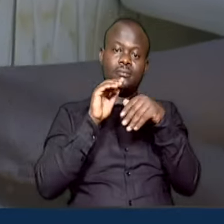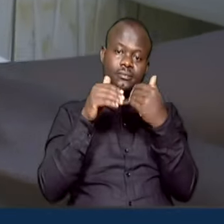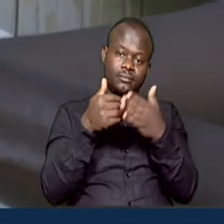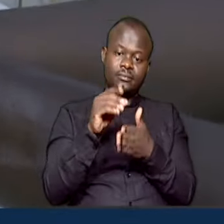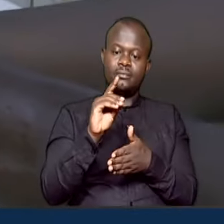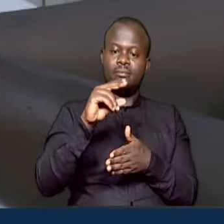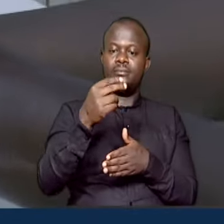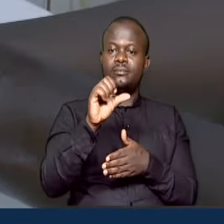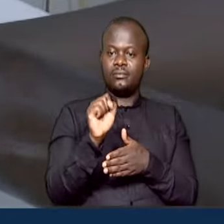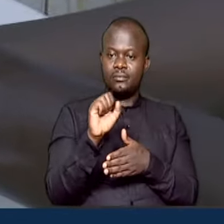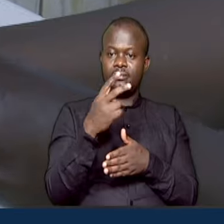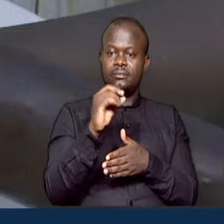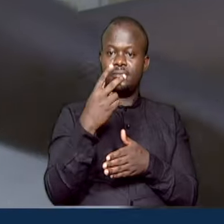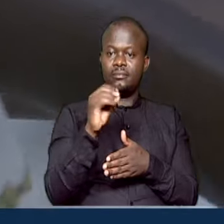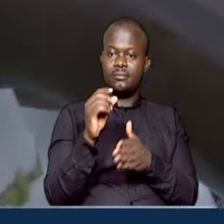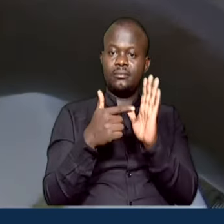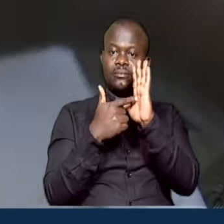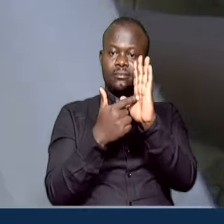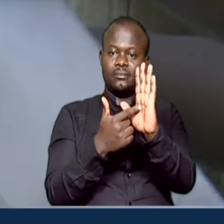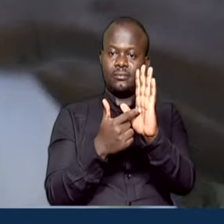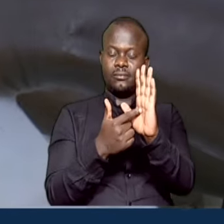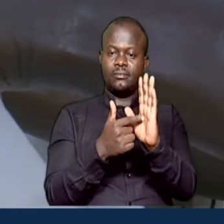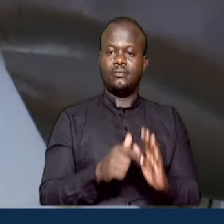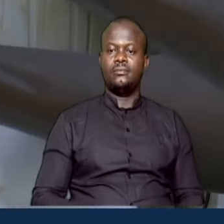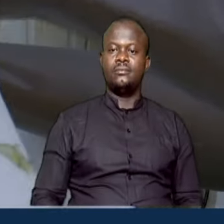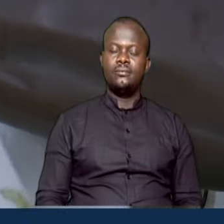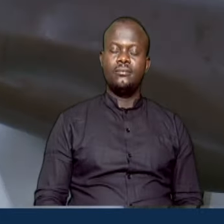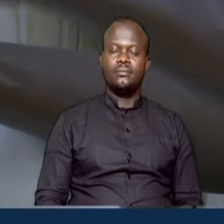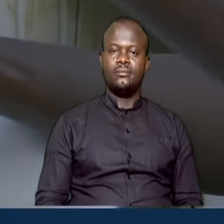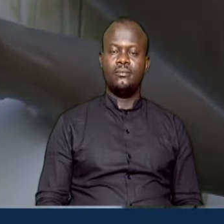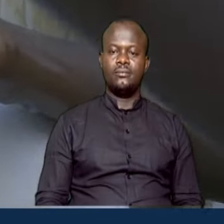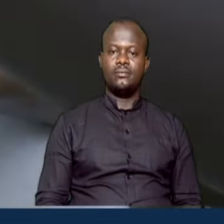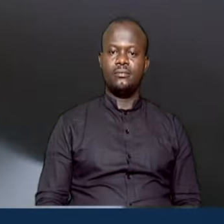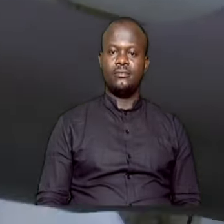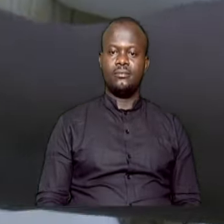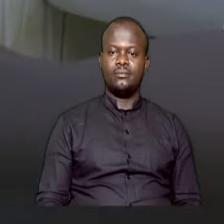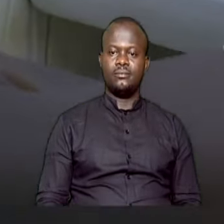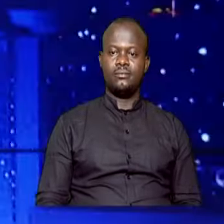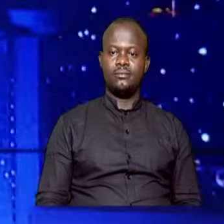DHS 2020 bwabyerekanye. Kwizera Bosco mu mujyi wa Kigali.